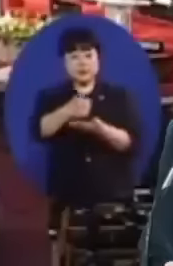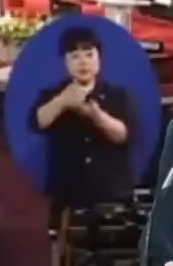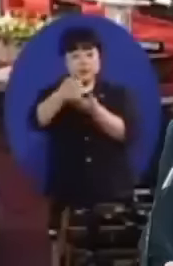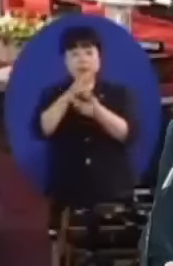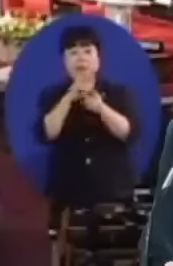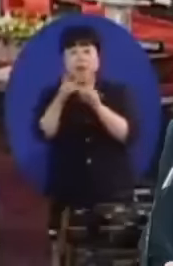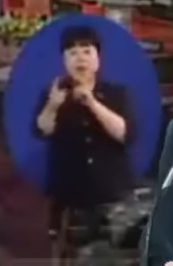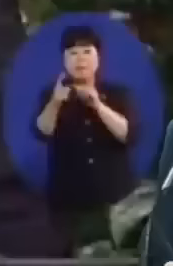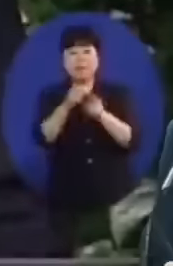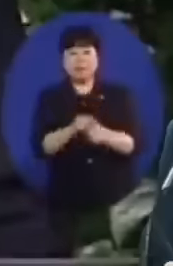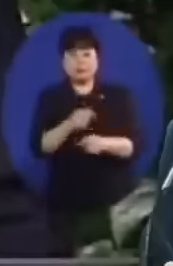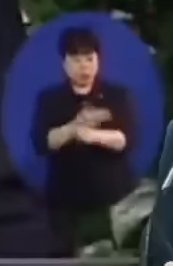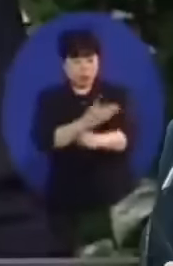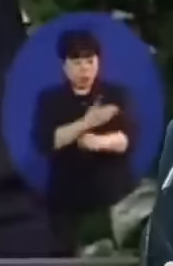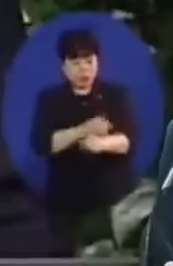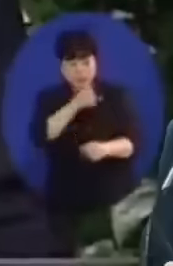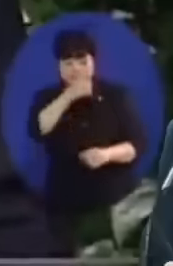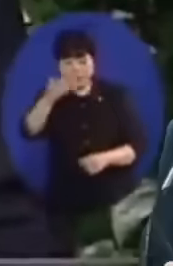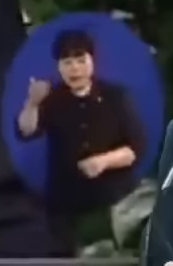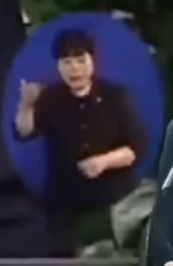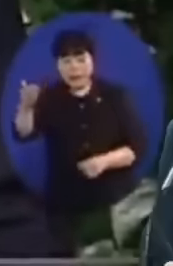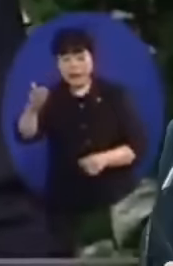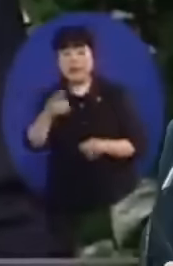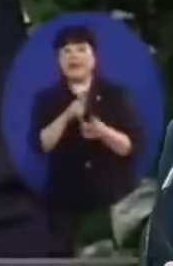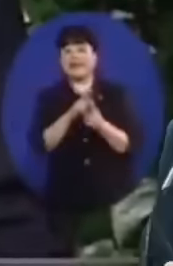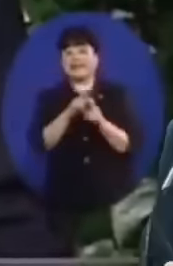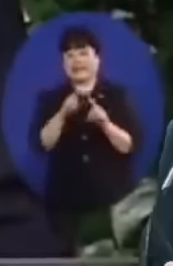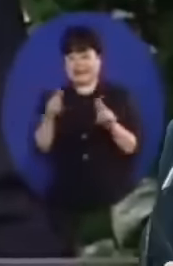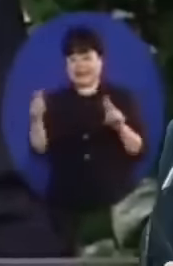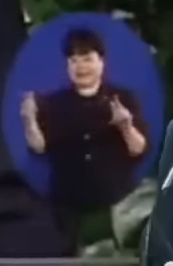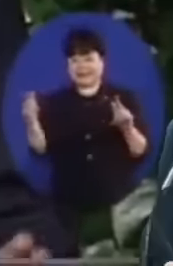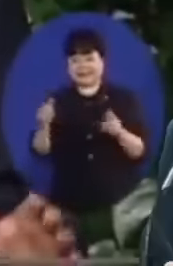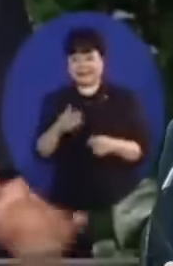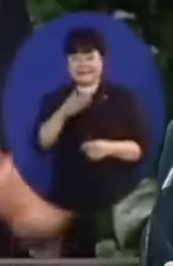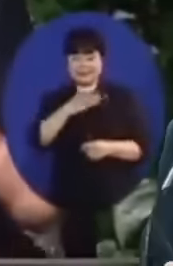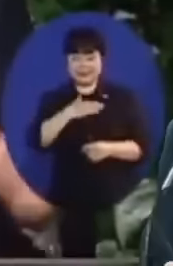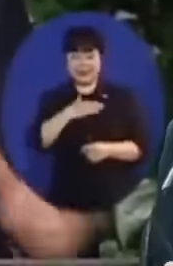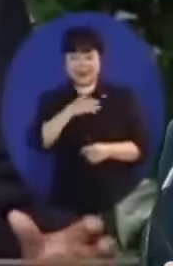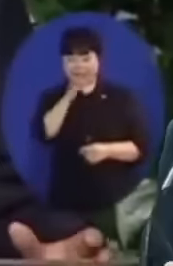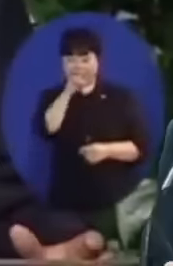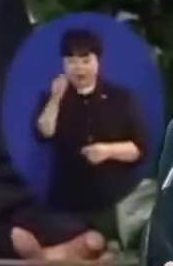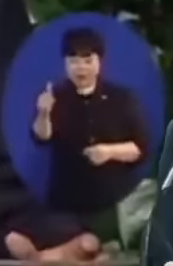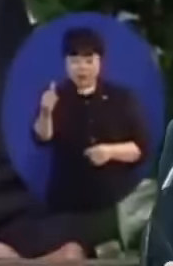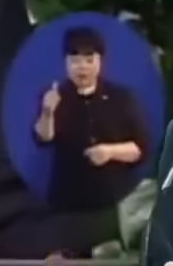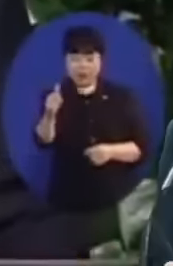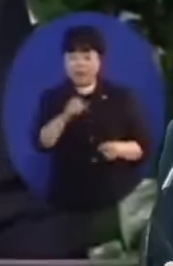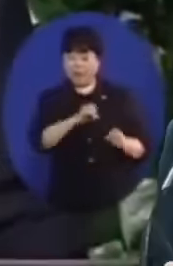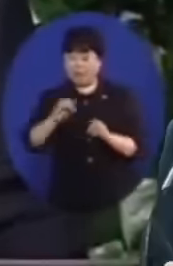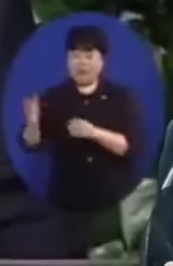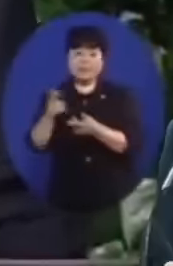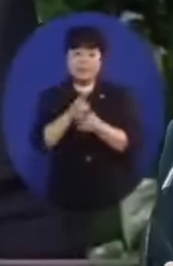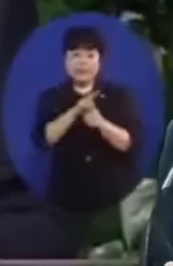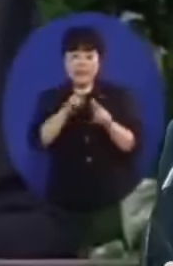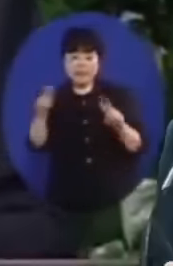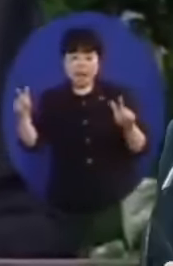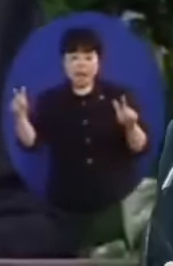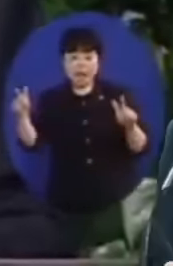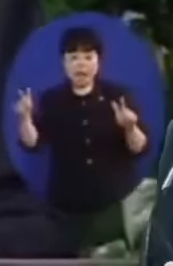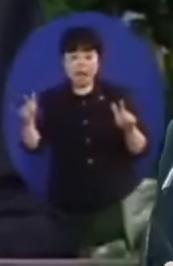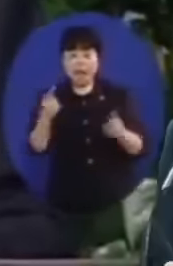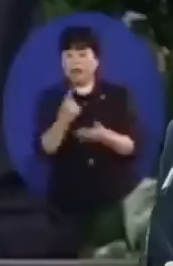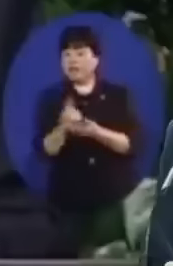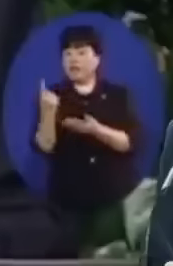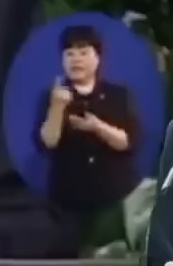주님의 말씀이 과장된 것입니까? 아니지요. 내가 결코 너희를 버리지 아니하고 너희를